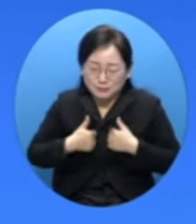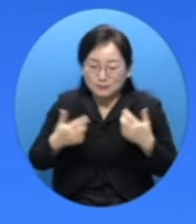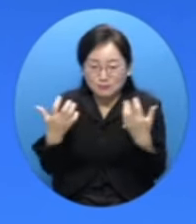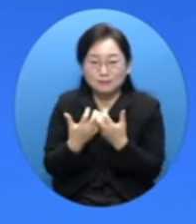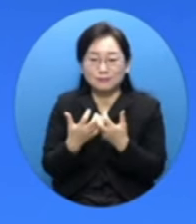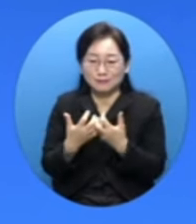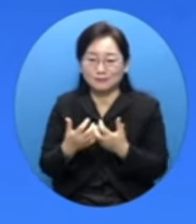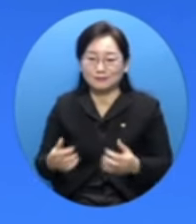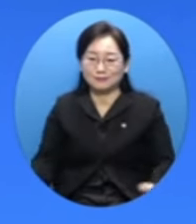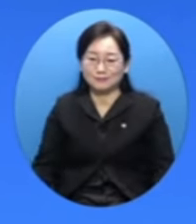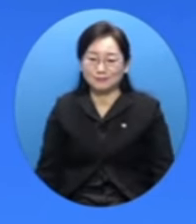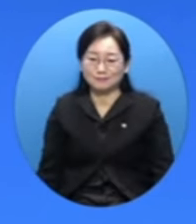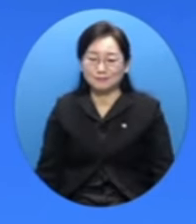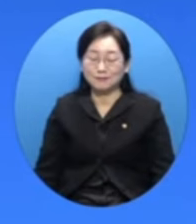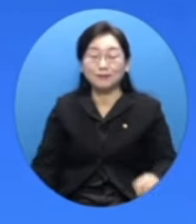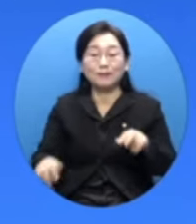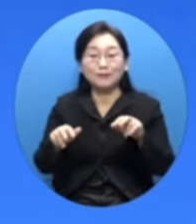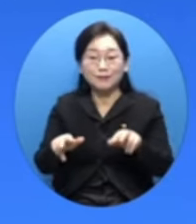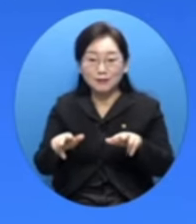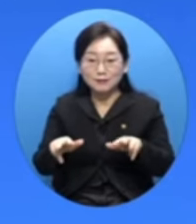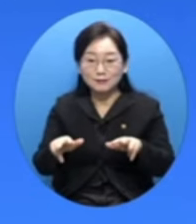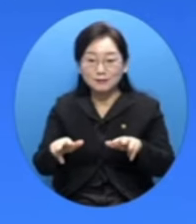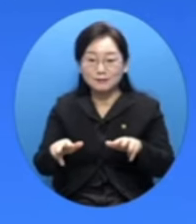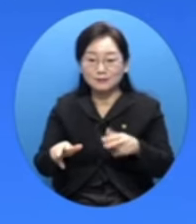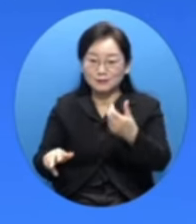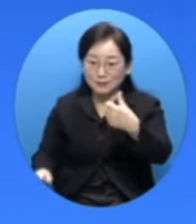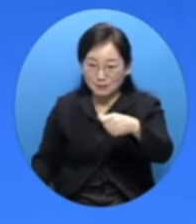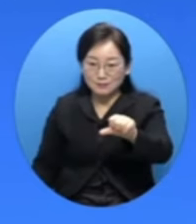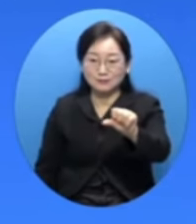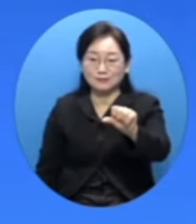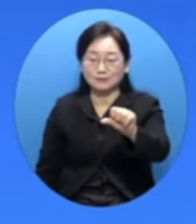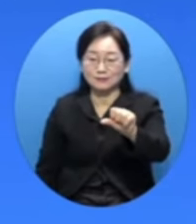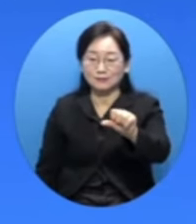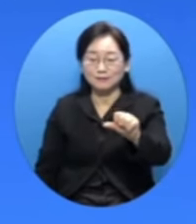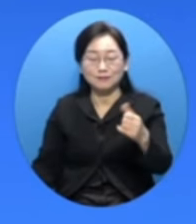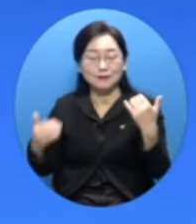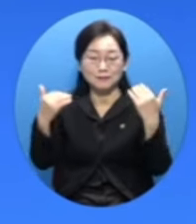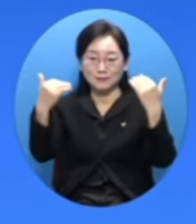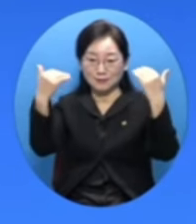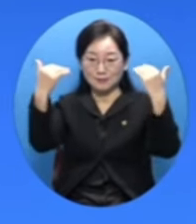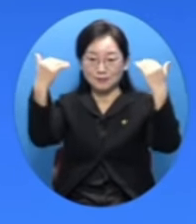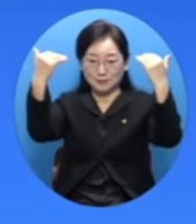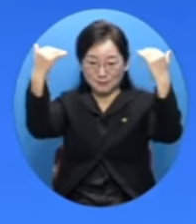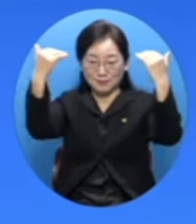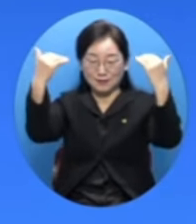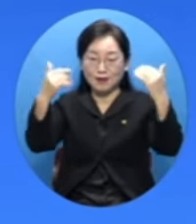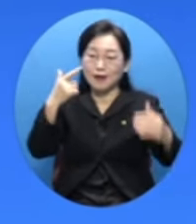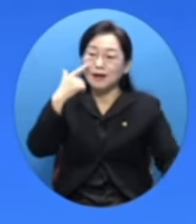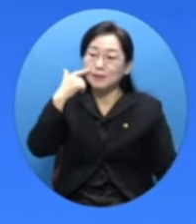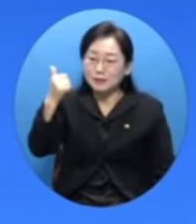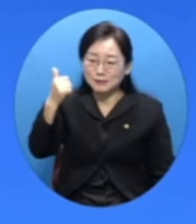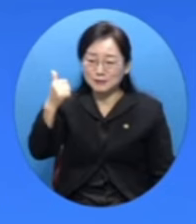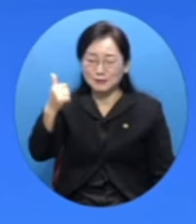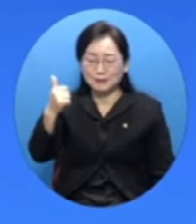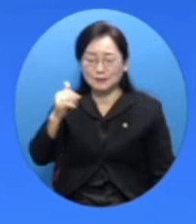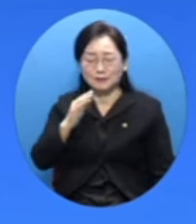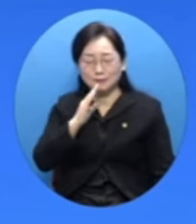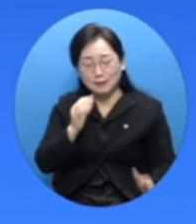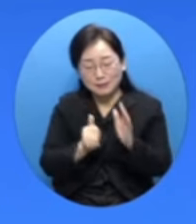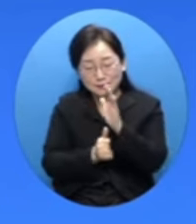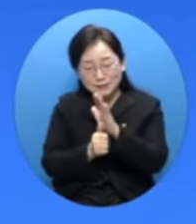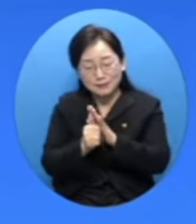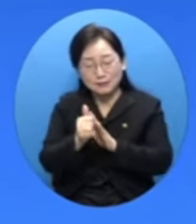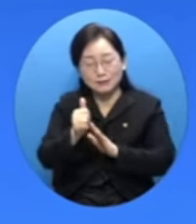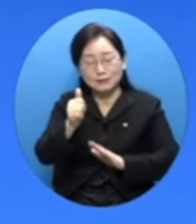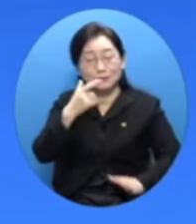충만했습니다. 이제 그 아들이 자라나면서 아버지의 유일한 희망은